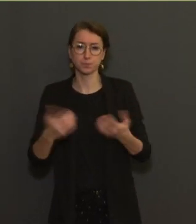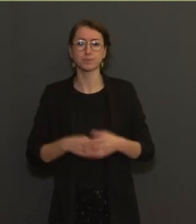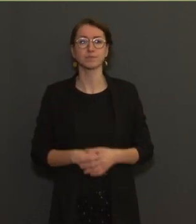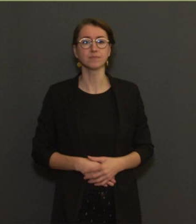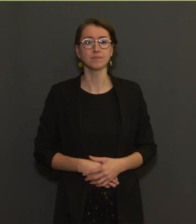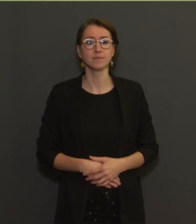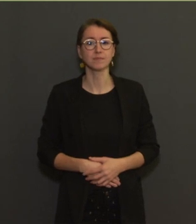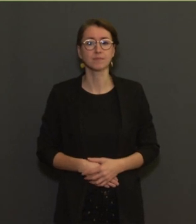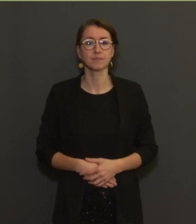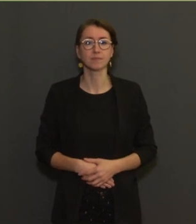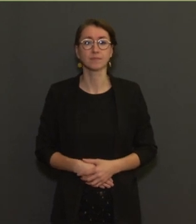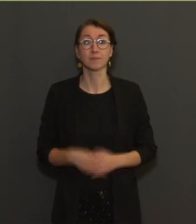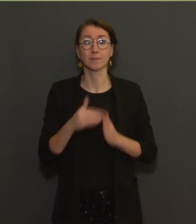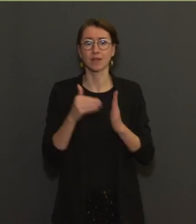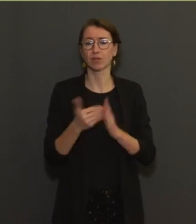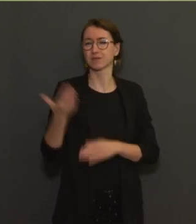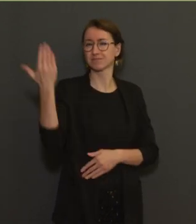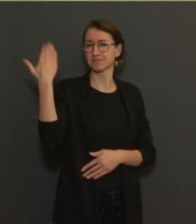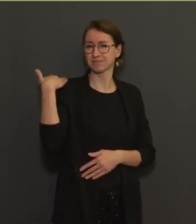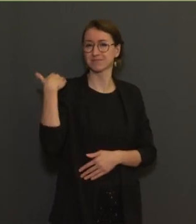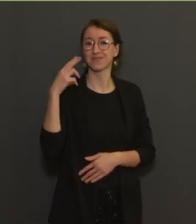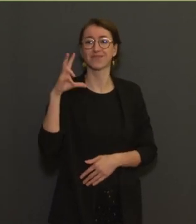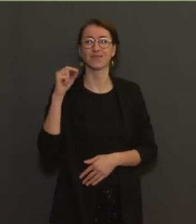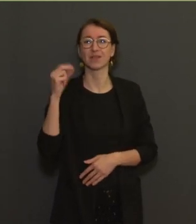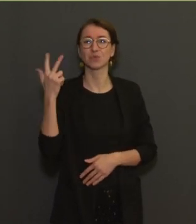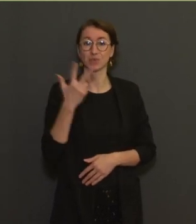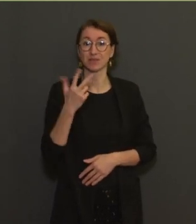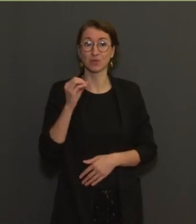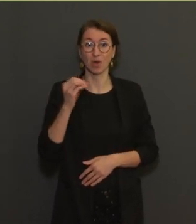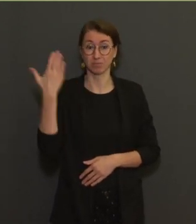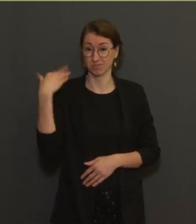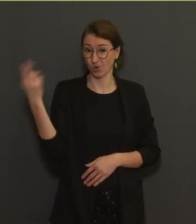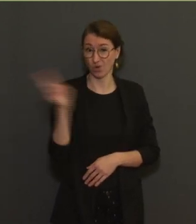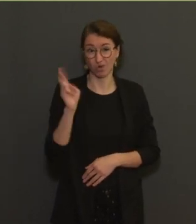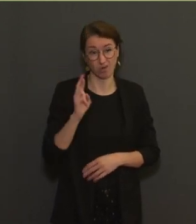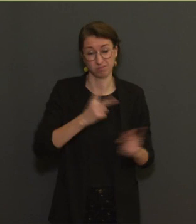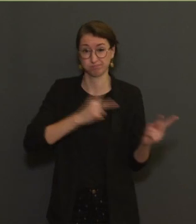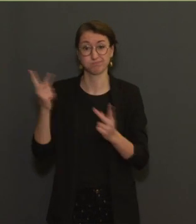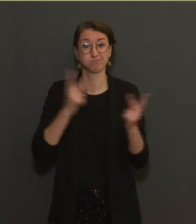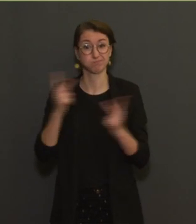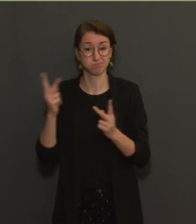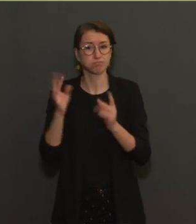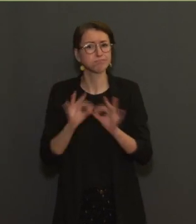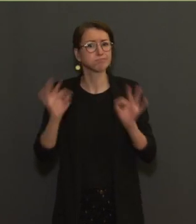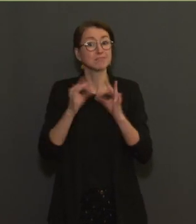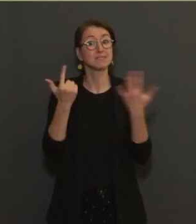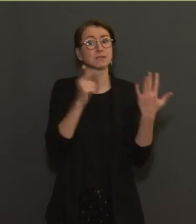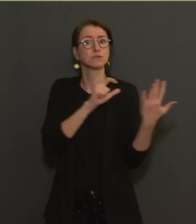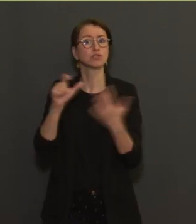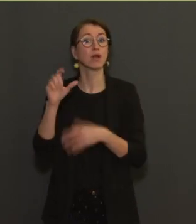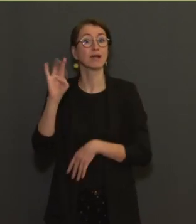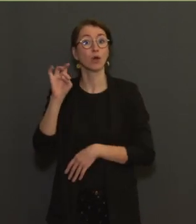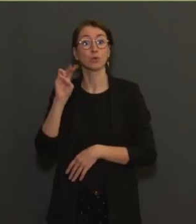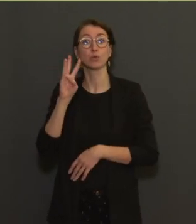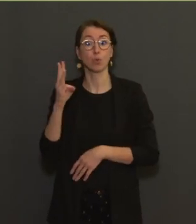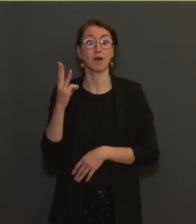nouvelles admissions en une journée, les jours qui ont suivi ont systématiquement été plus bas que ce chiffre.